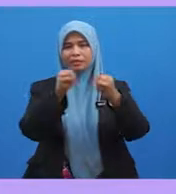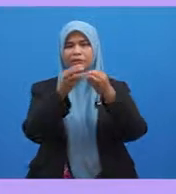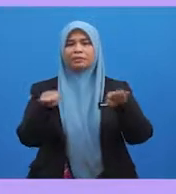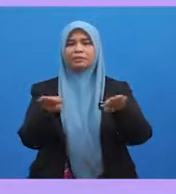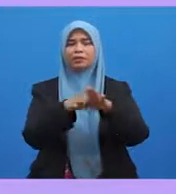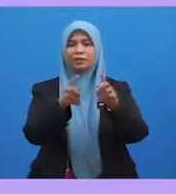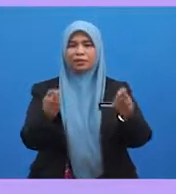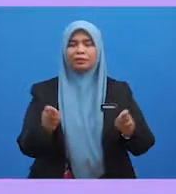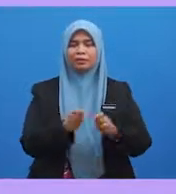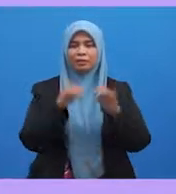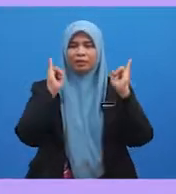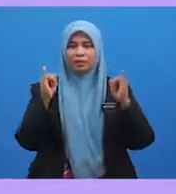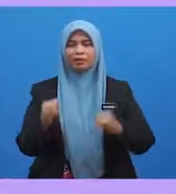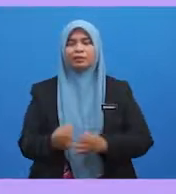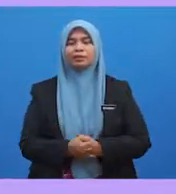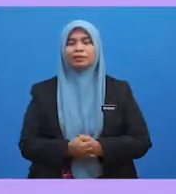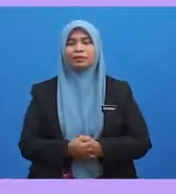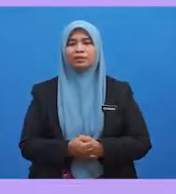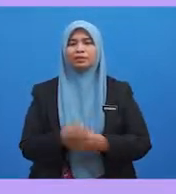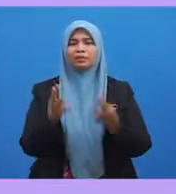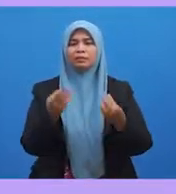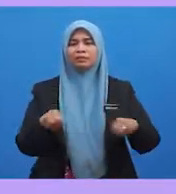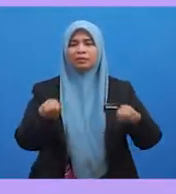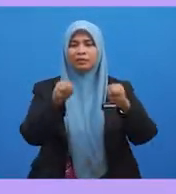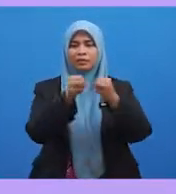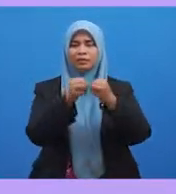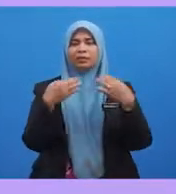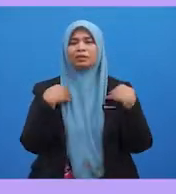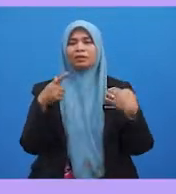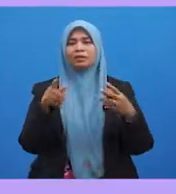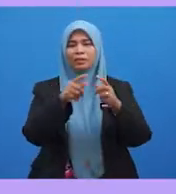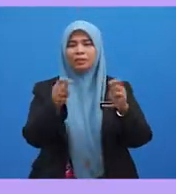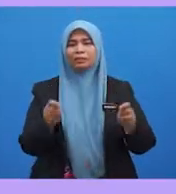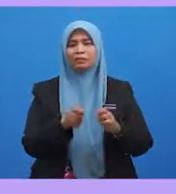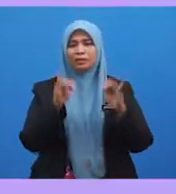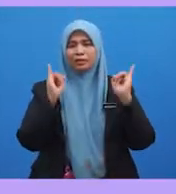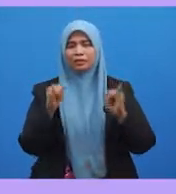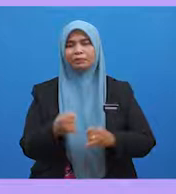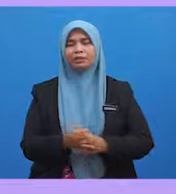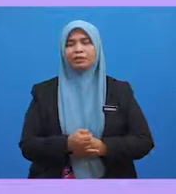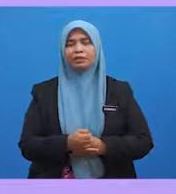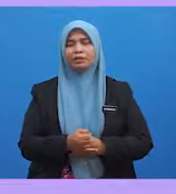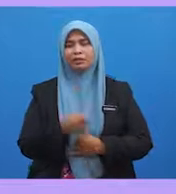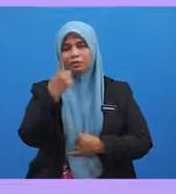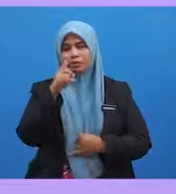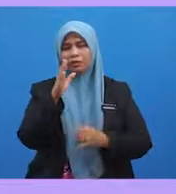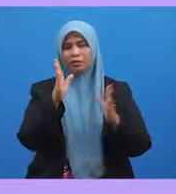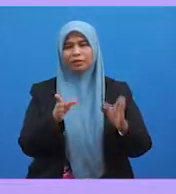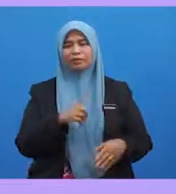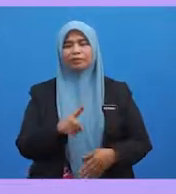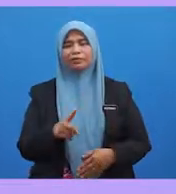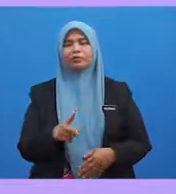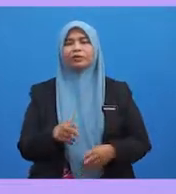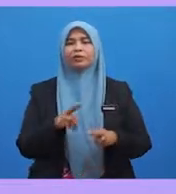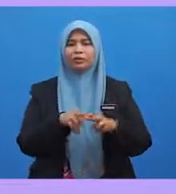tempat beribadah. Masjid adalah tempat ibadah bagi umat Islam. Berada di dalam masjid